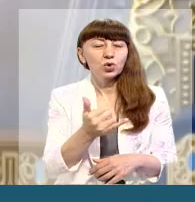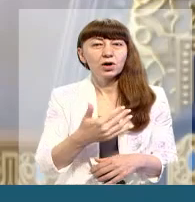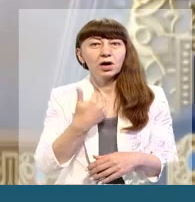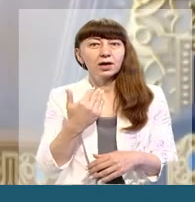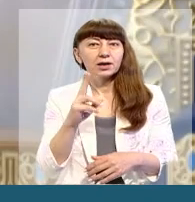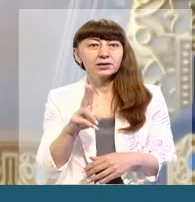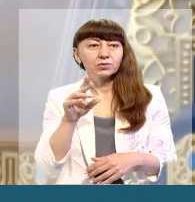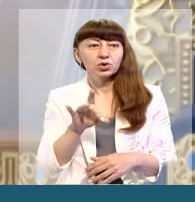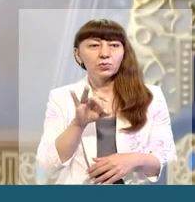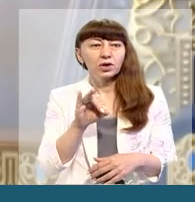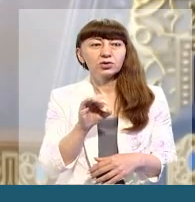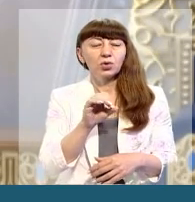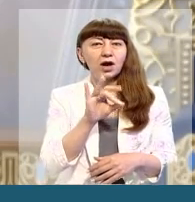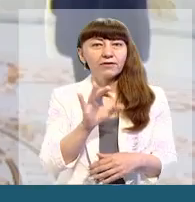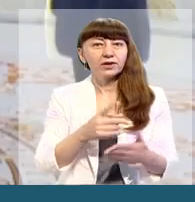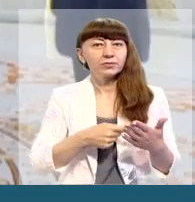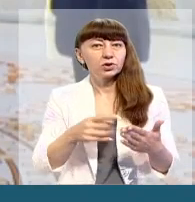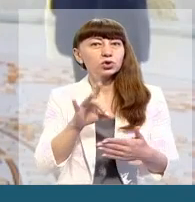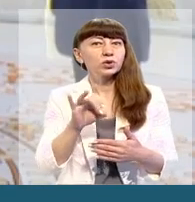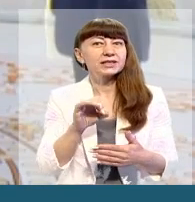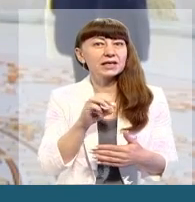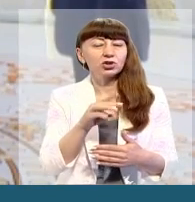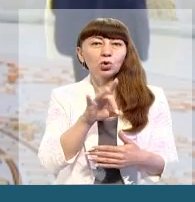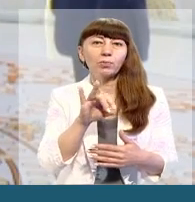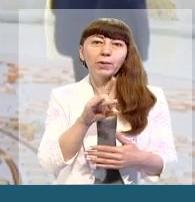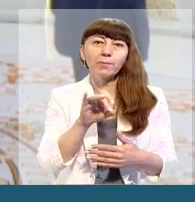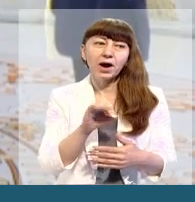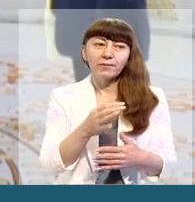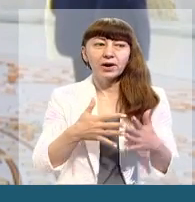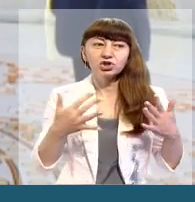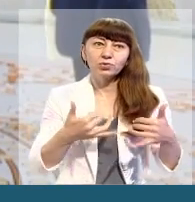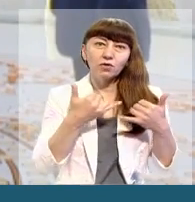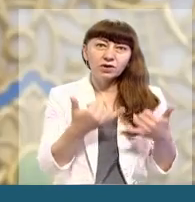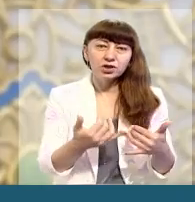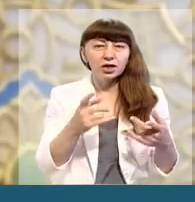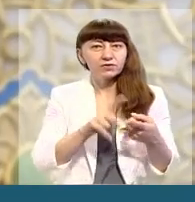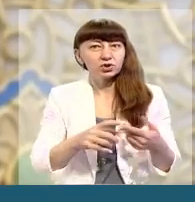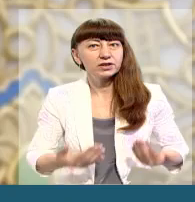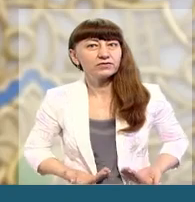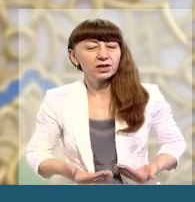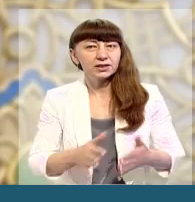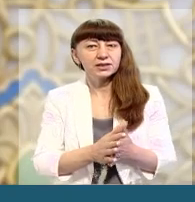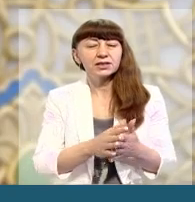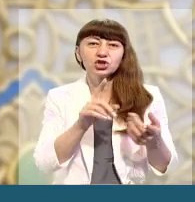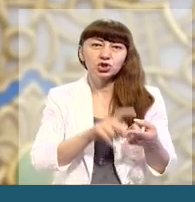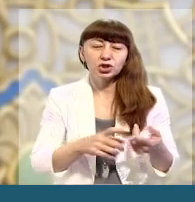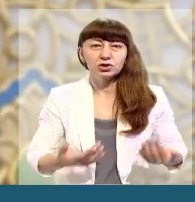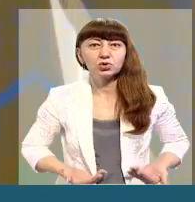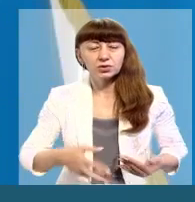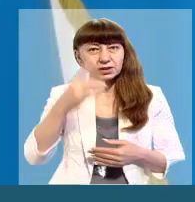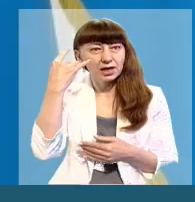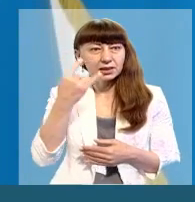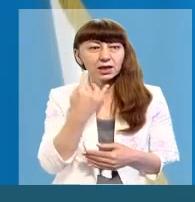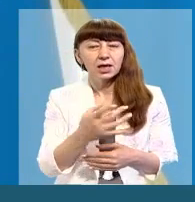отметил, что Сат Токпакбаев пользуется большим уважением в обществе, а его биография неразрывно связана с жизнью страны. Сат